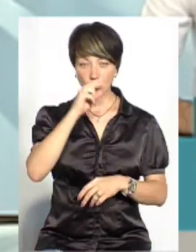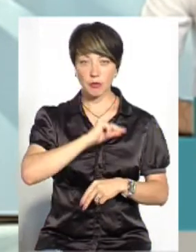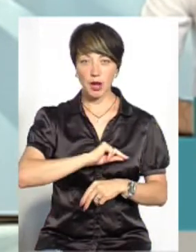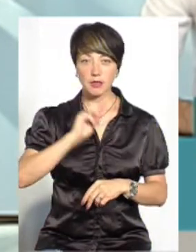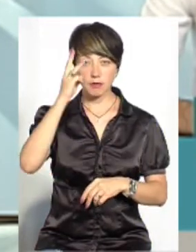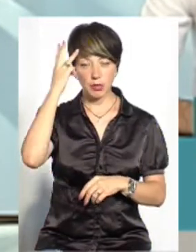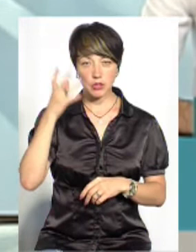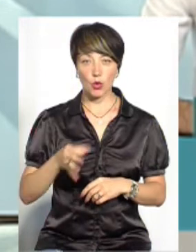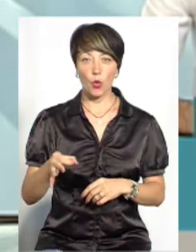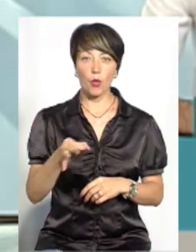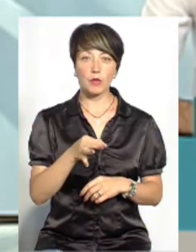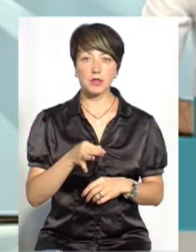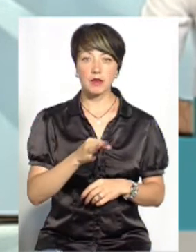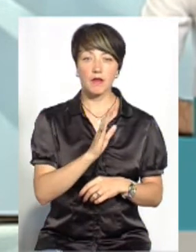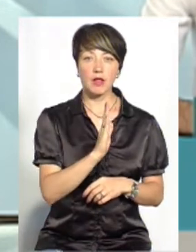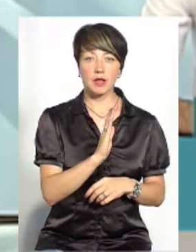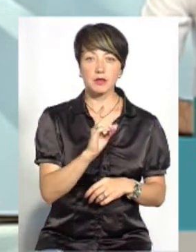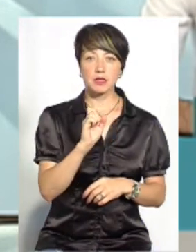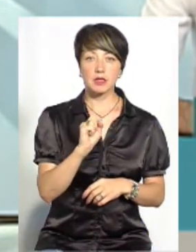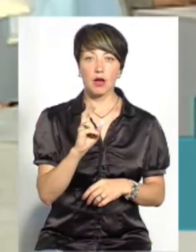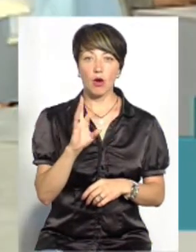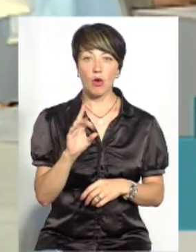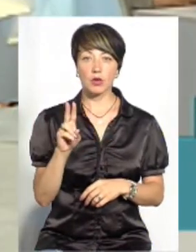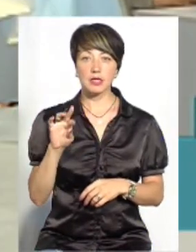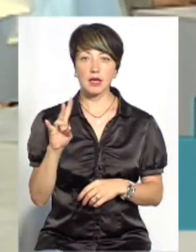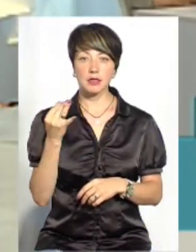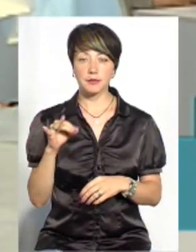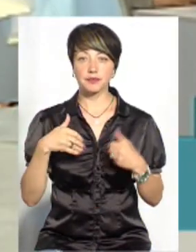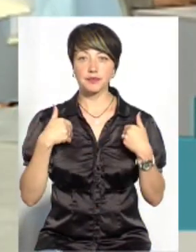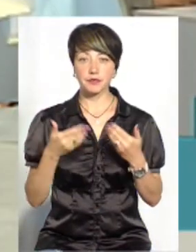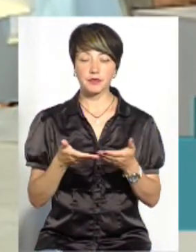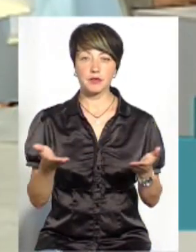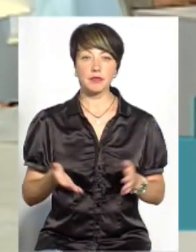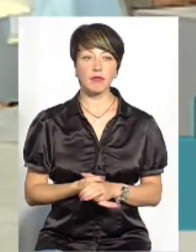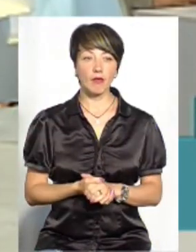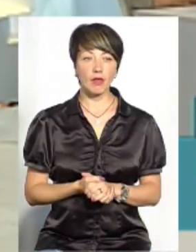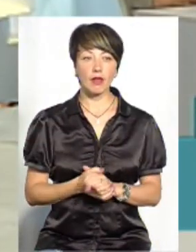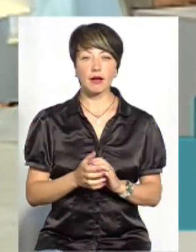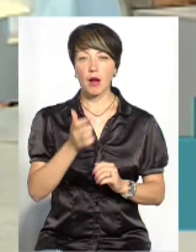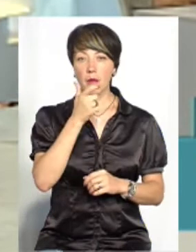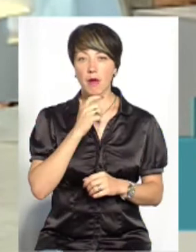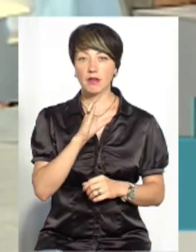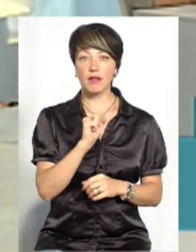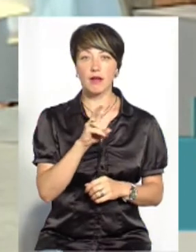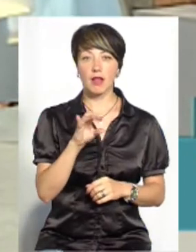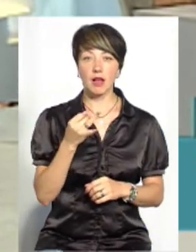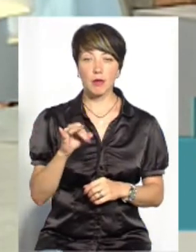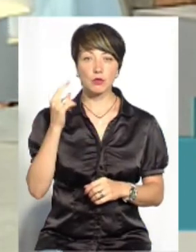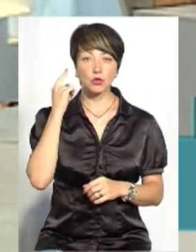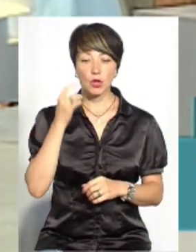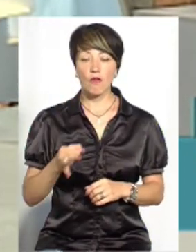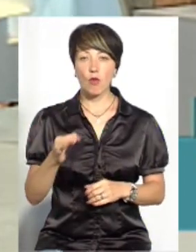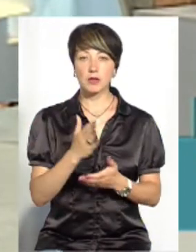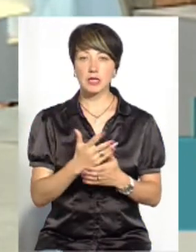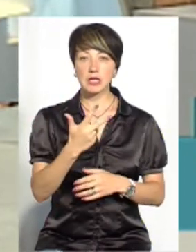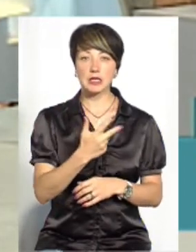Держпраці у Хмельницькій області Валерієм Закотянським. Вітаю вас. Вітаю. Добрий вечір. Пане Валерію, в сюжеті ми почули, що в області